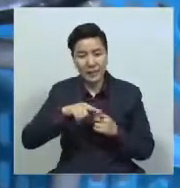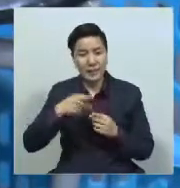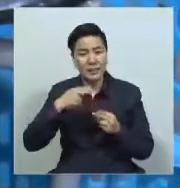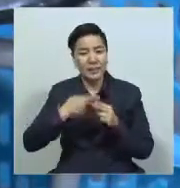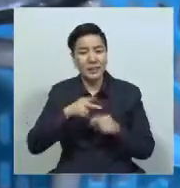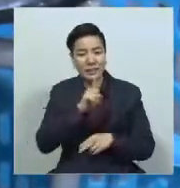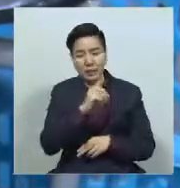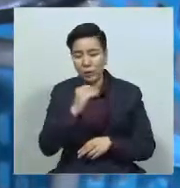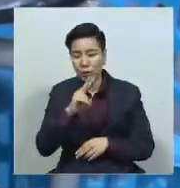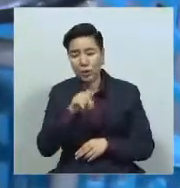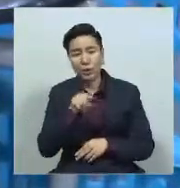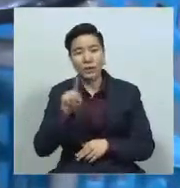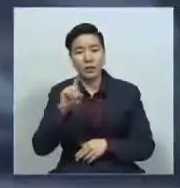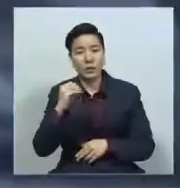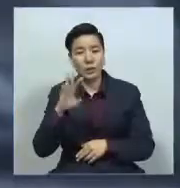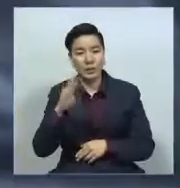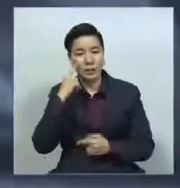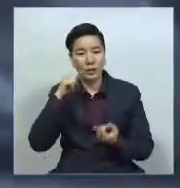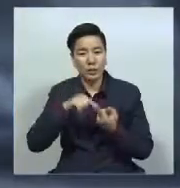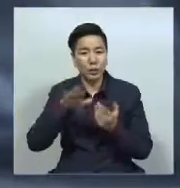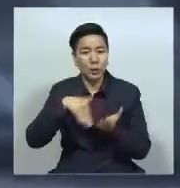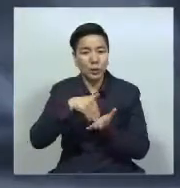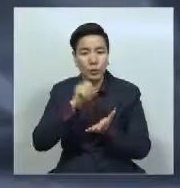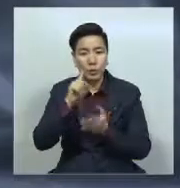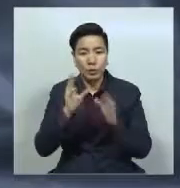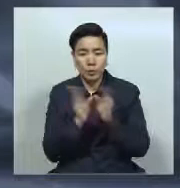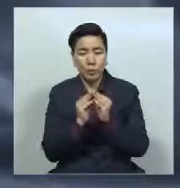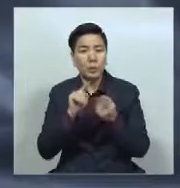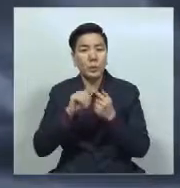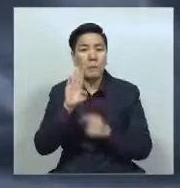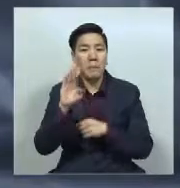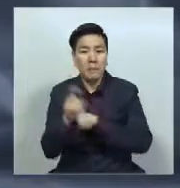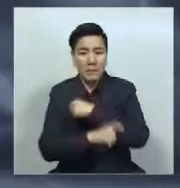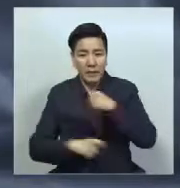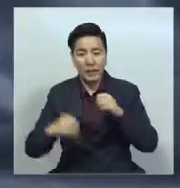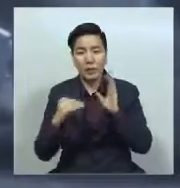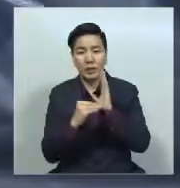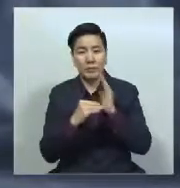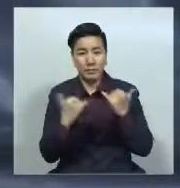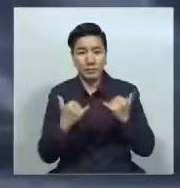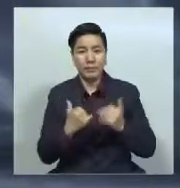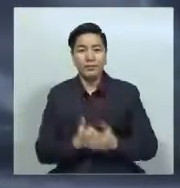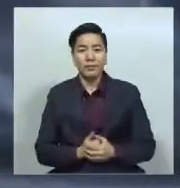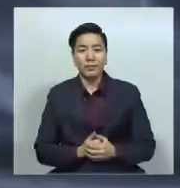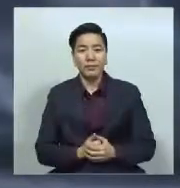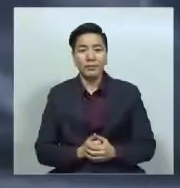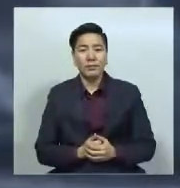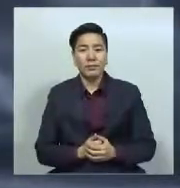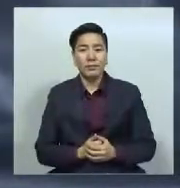เวนต์ฮอลล์102ถึง104ศูนย์นิทรรศการและการประชุมไบเทคบางนากรุงเทพมหานครค่ะ